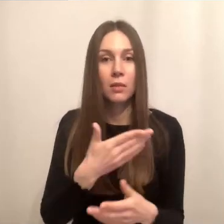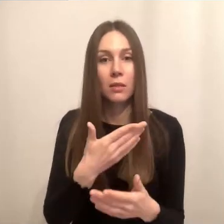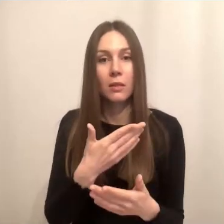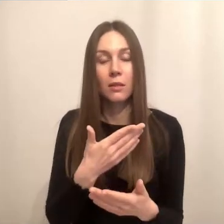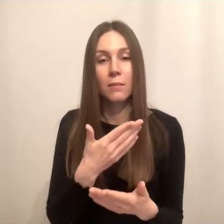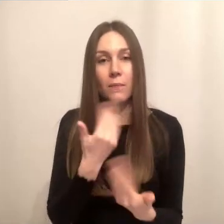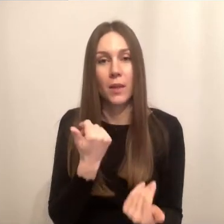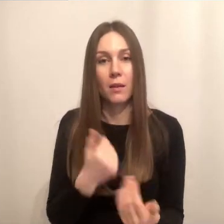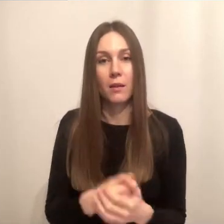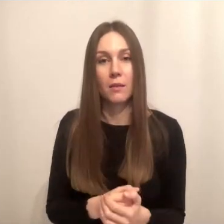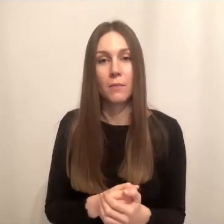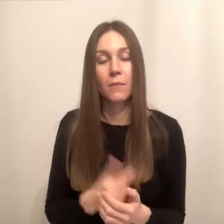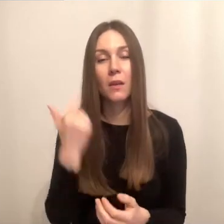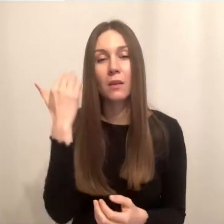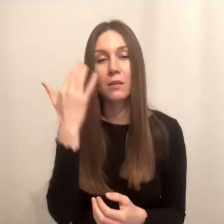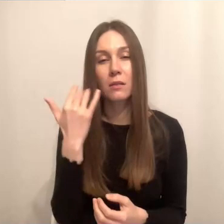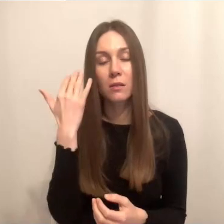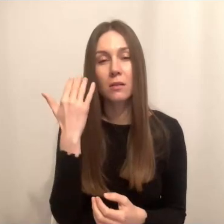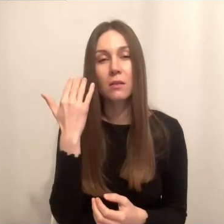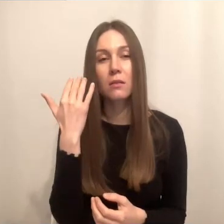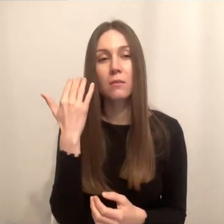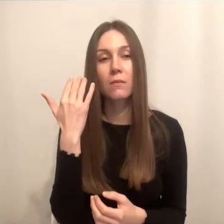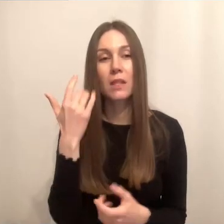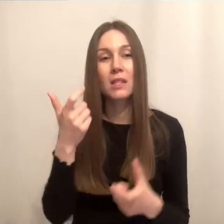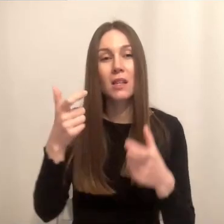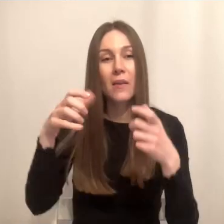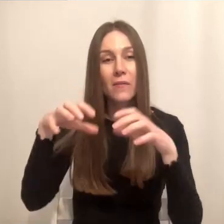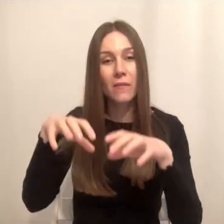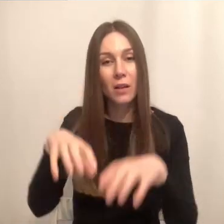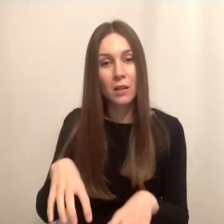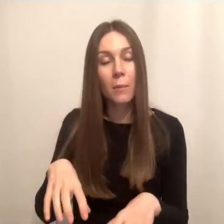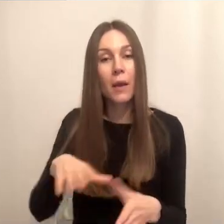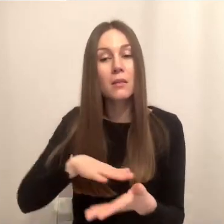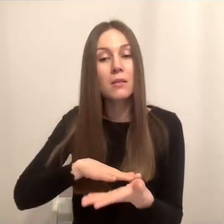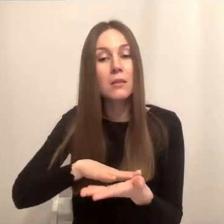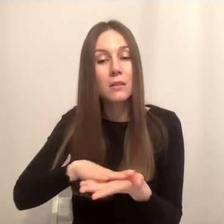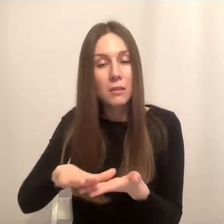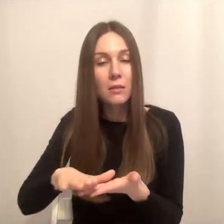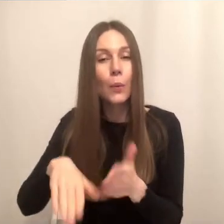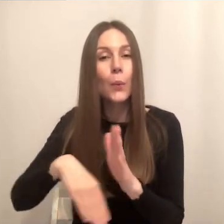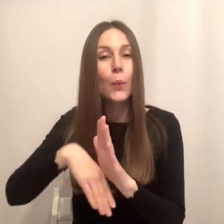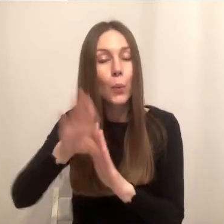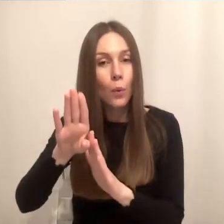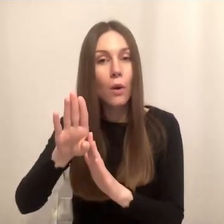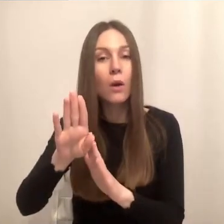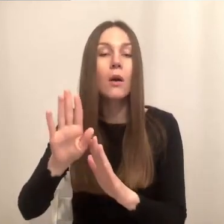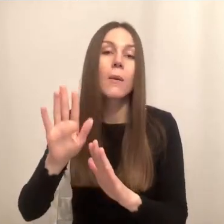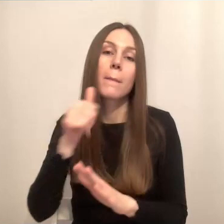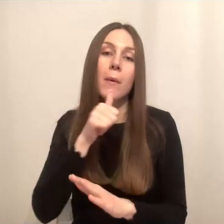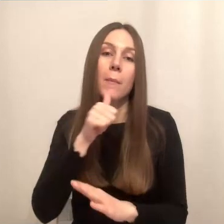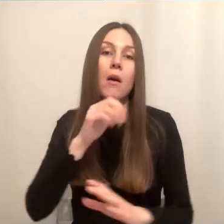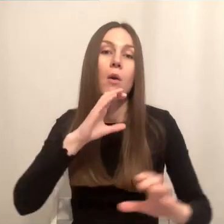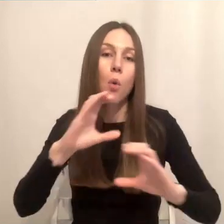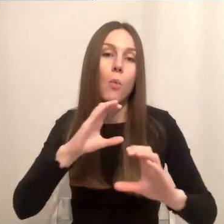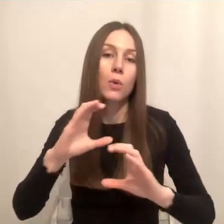manau, tikrai būtų daug skaidriau savivaldybėje, jeigu ta komunikacija vyktų intensyviau.